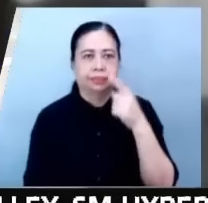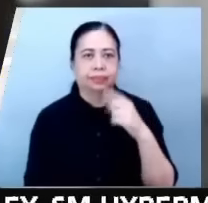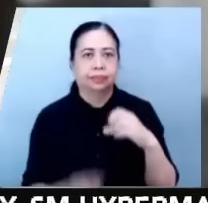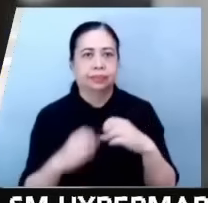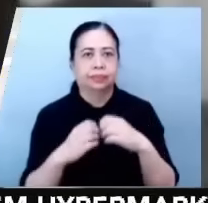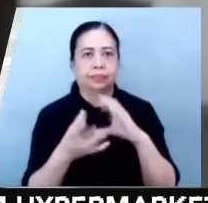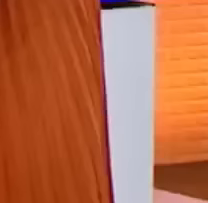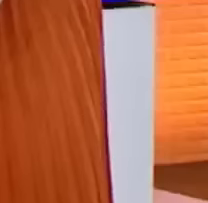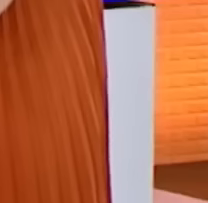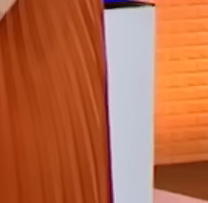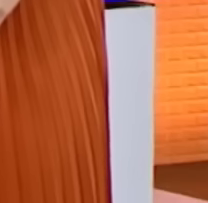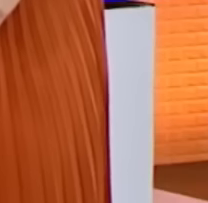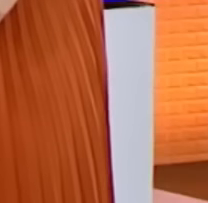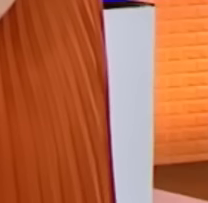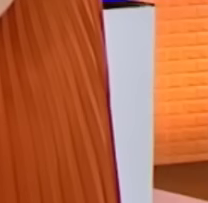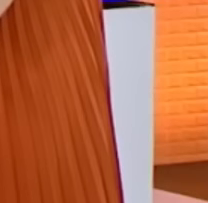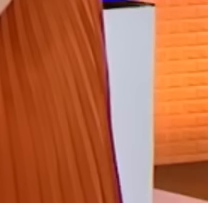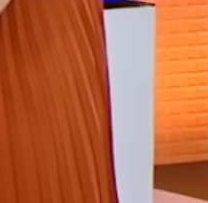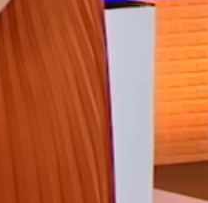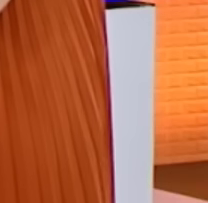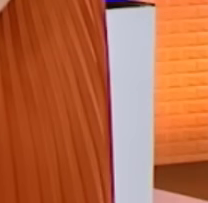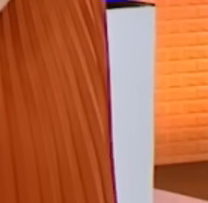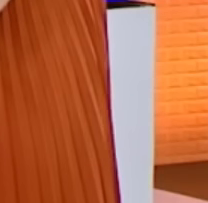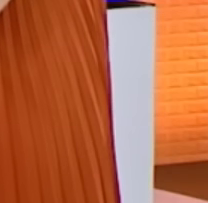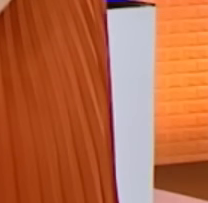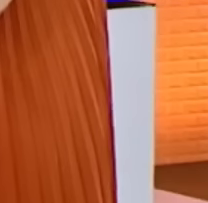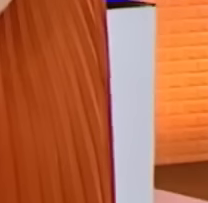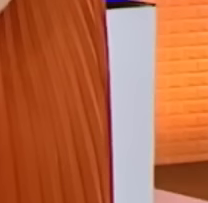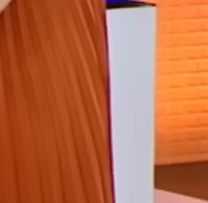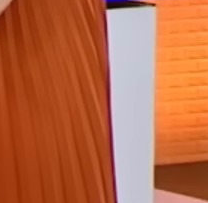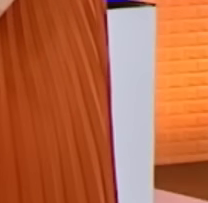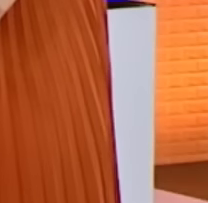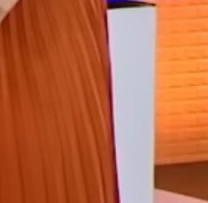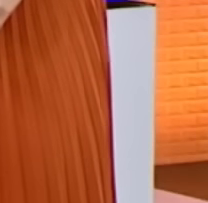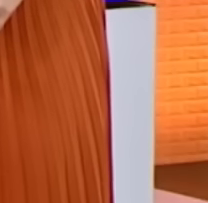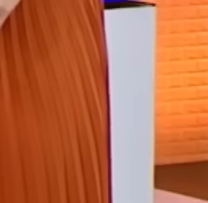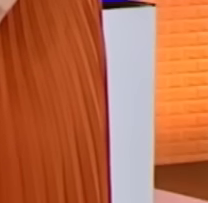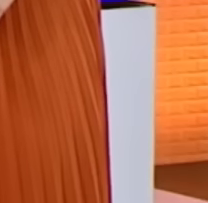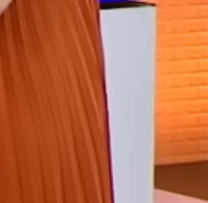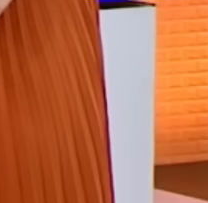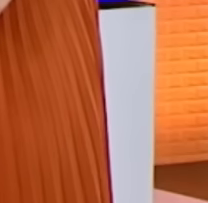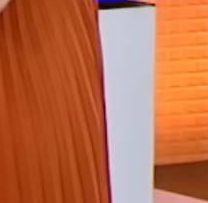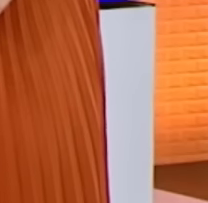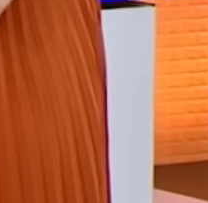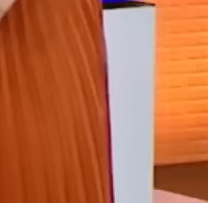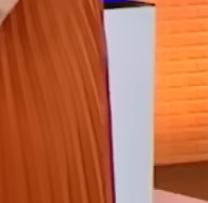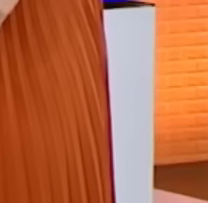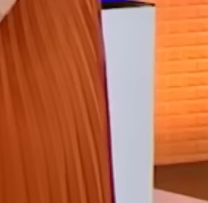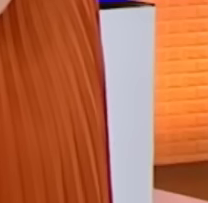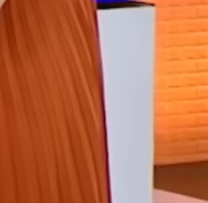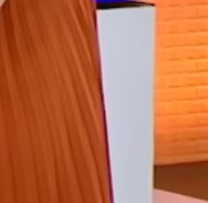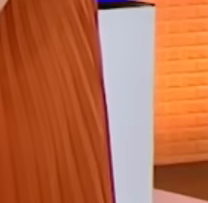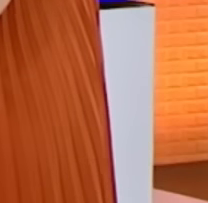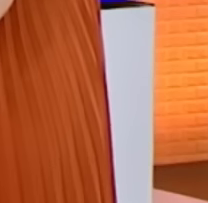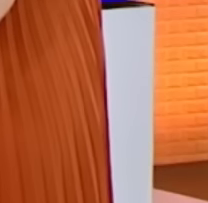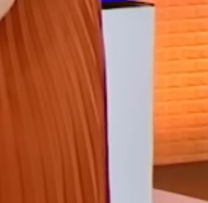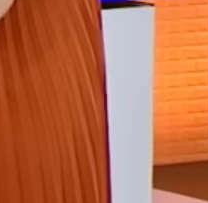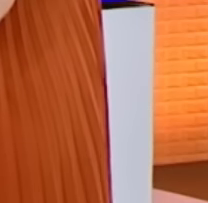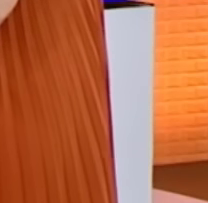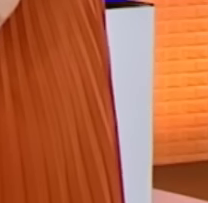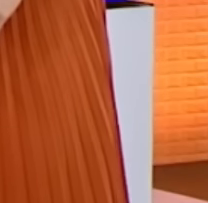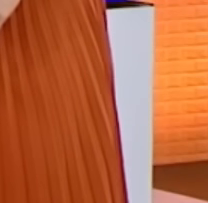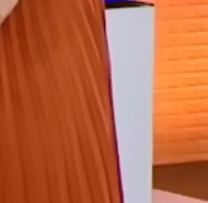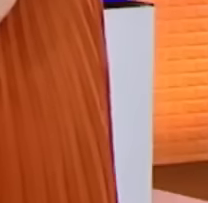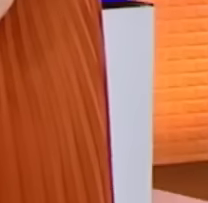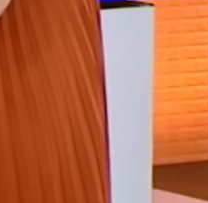News. Mga kapuso, para una ka sa mga balita, mag-subscribe sa GMA Integrated News sa YouTube. Sa mga kapuso abroad, subaybayan